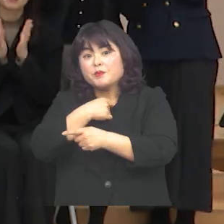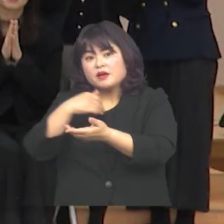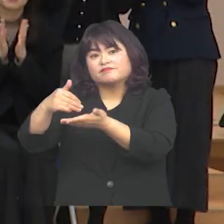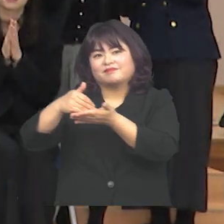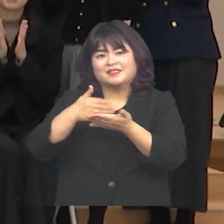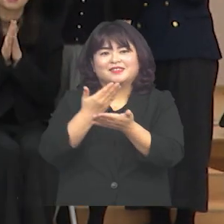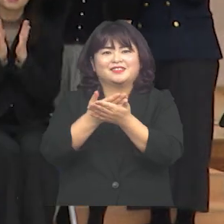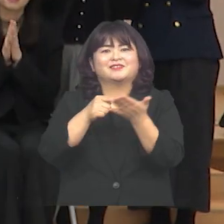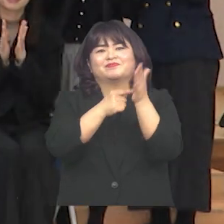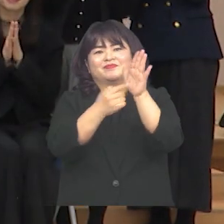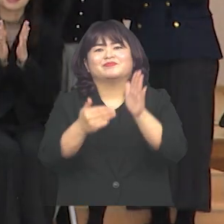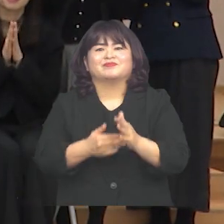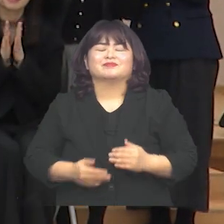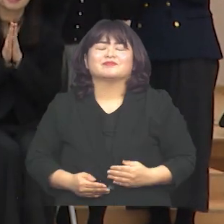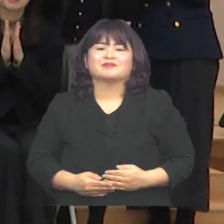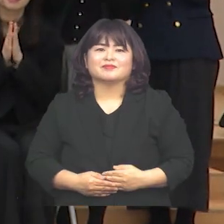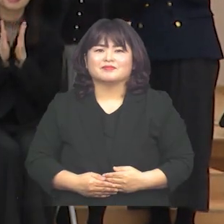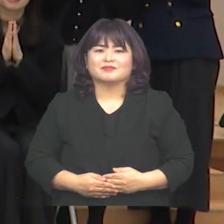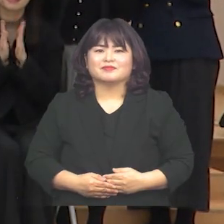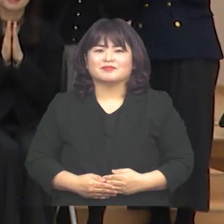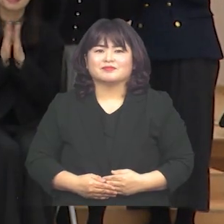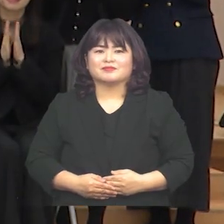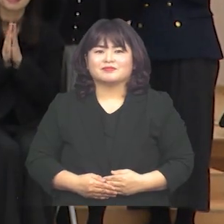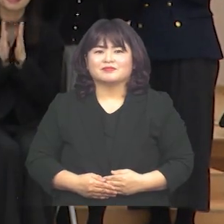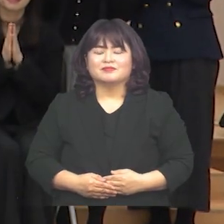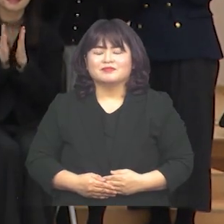언제든 제보해달라고 말했습니다.